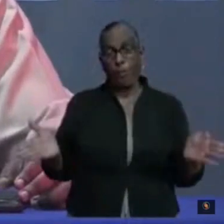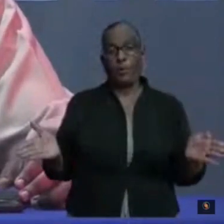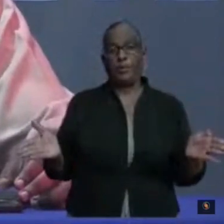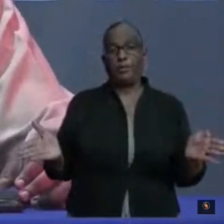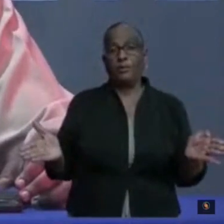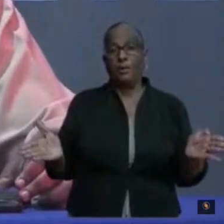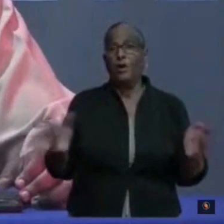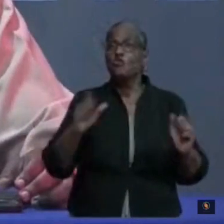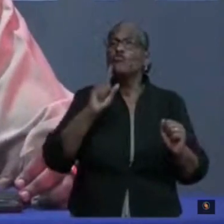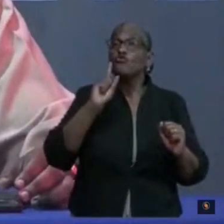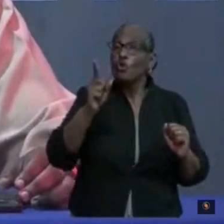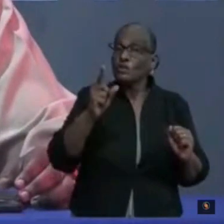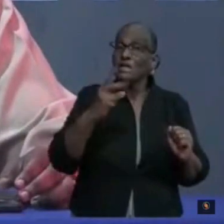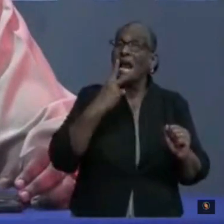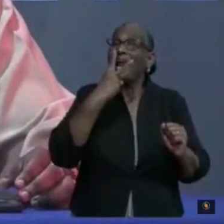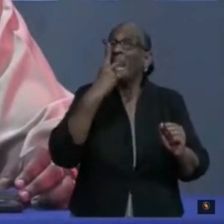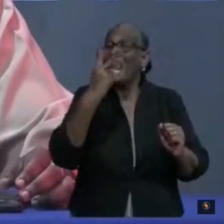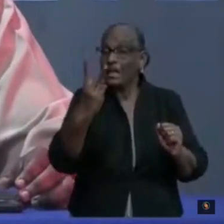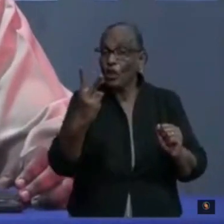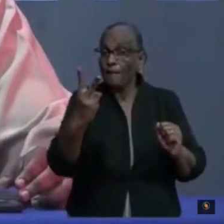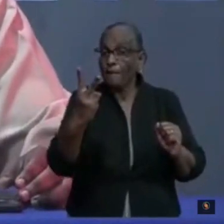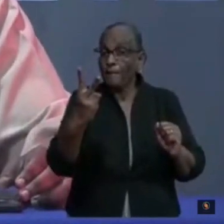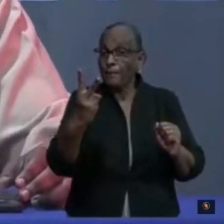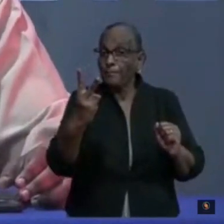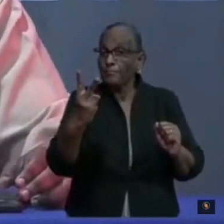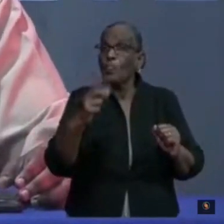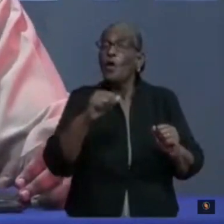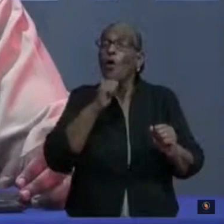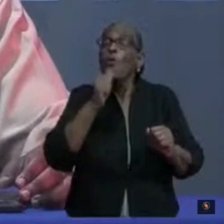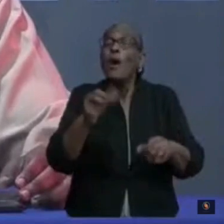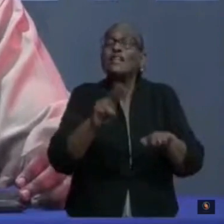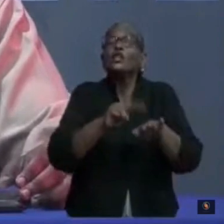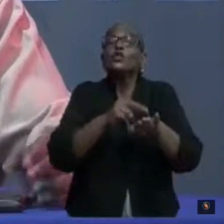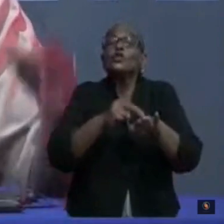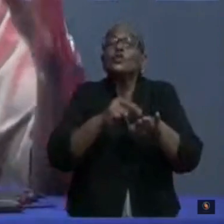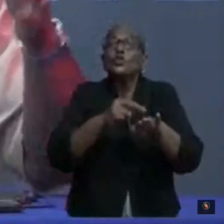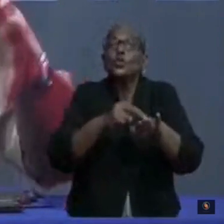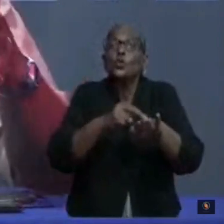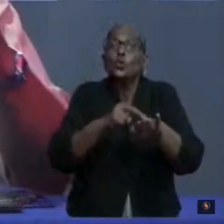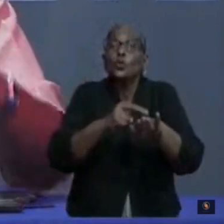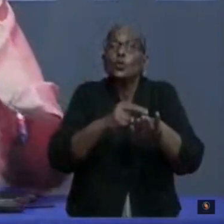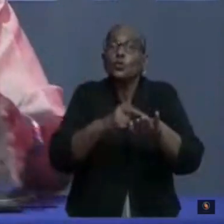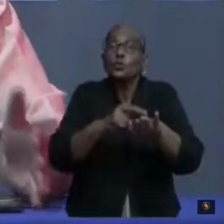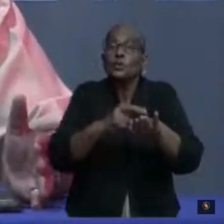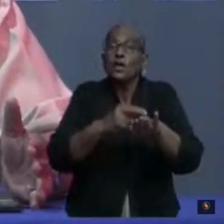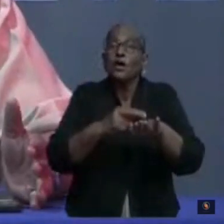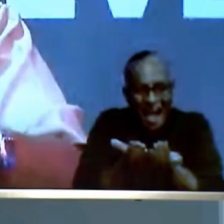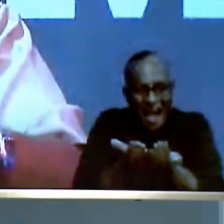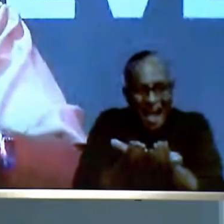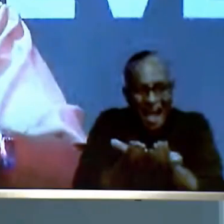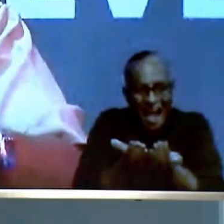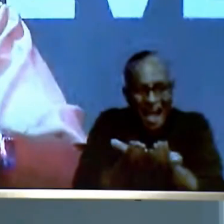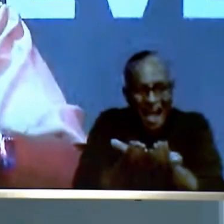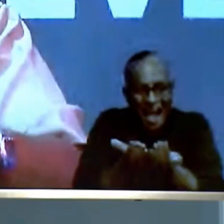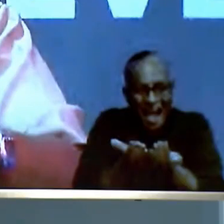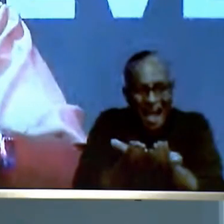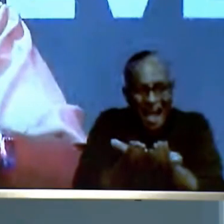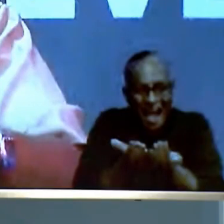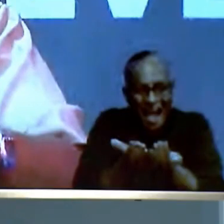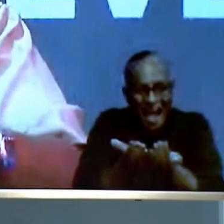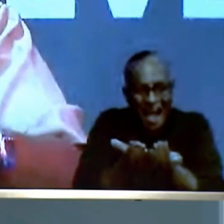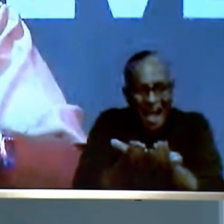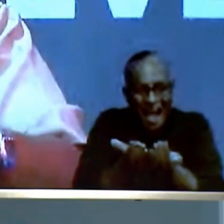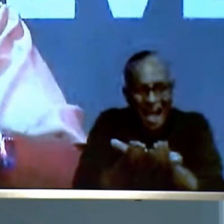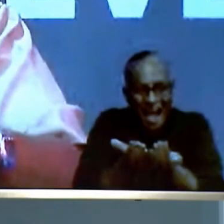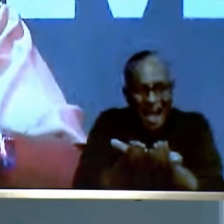sau afanodu do fu abi fu make fu got up your stand. DC Mike